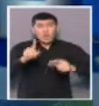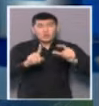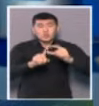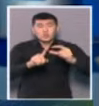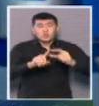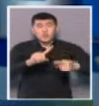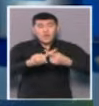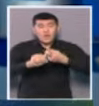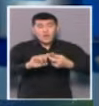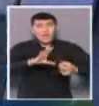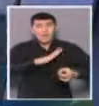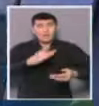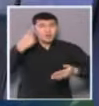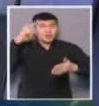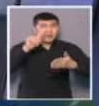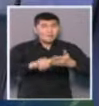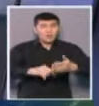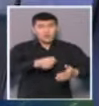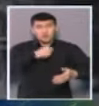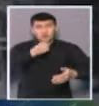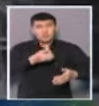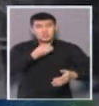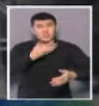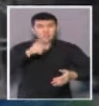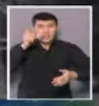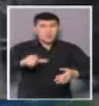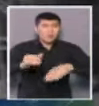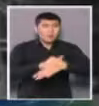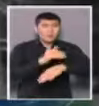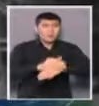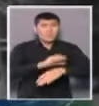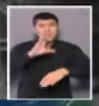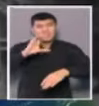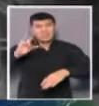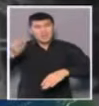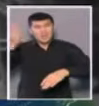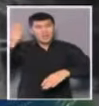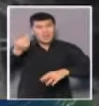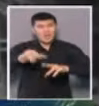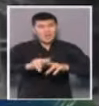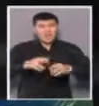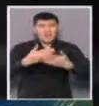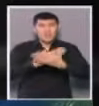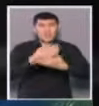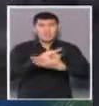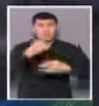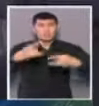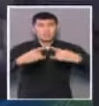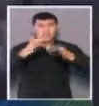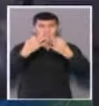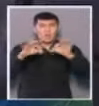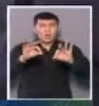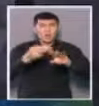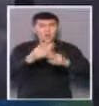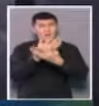өмірлік ұстанымын айналдырған азамат болып өсті. Кеңестік кезеңде ұлттық бояуы қаны хабарлар жасады. Тәуелсіздік